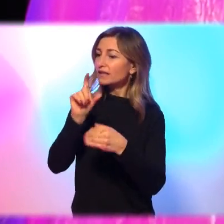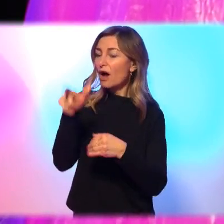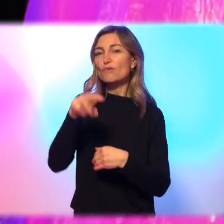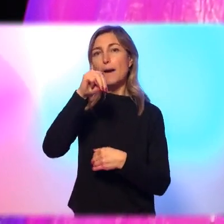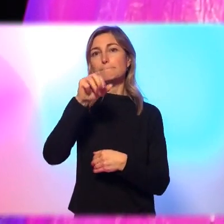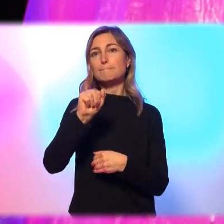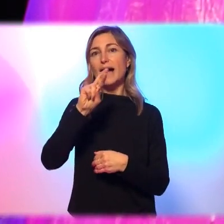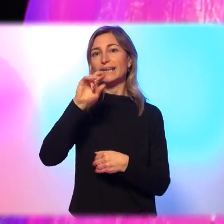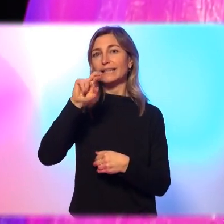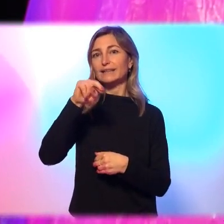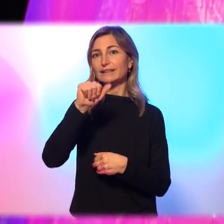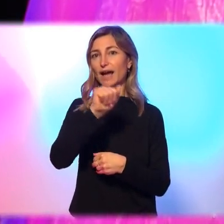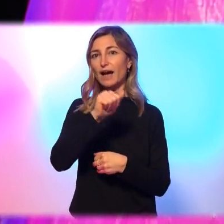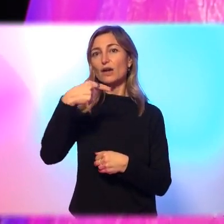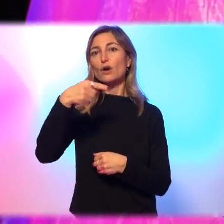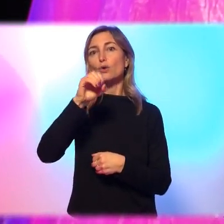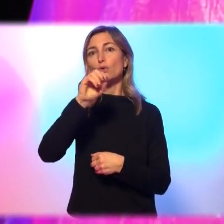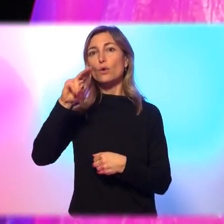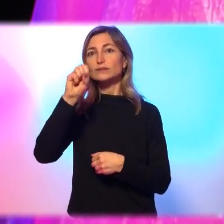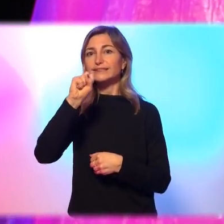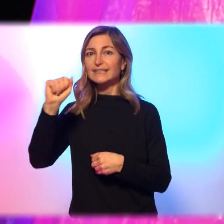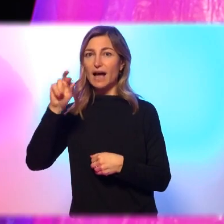an Marina Gussar.